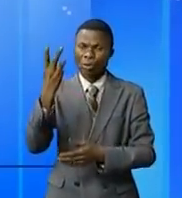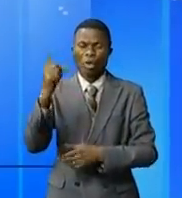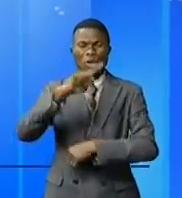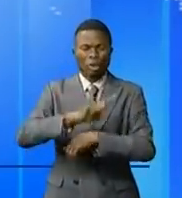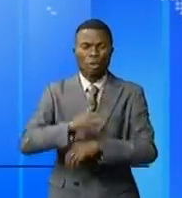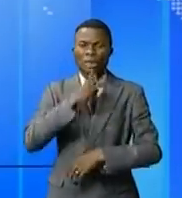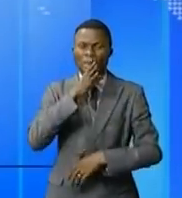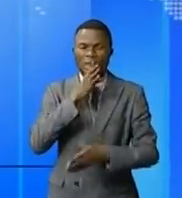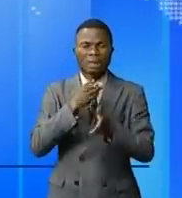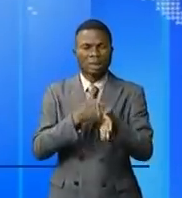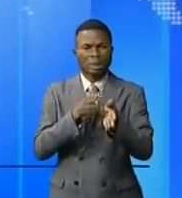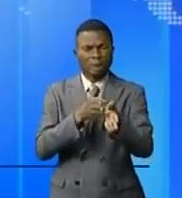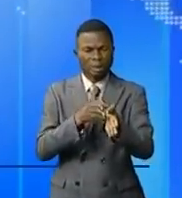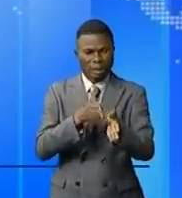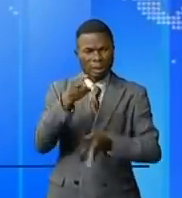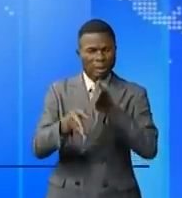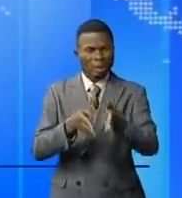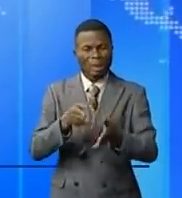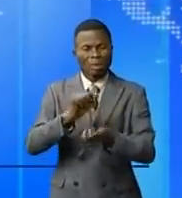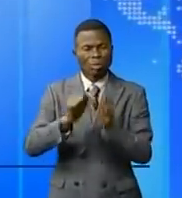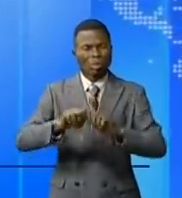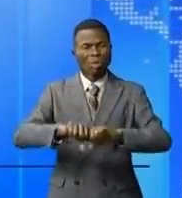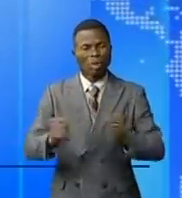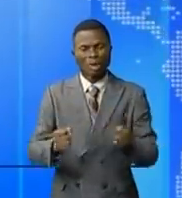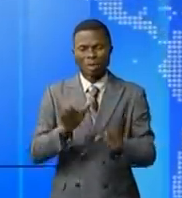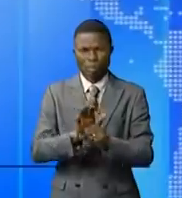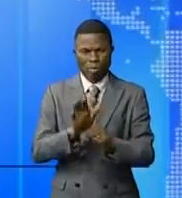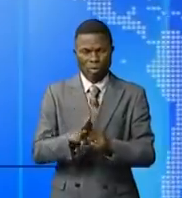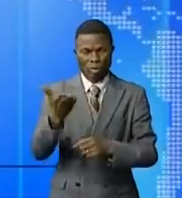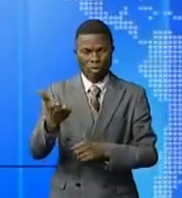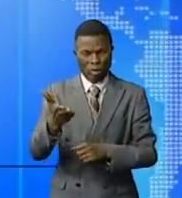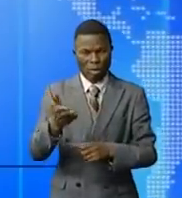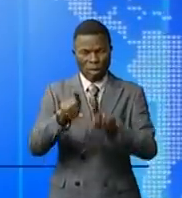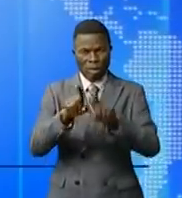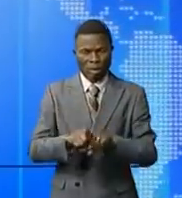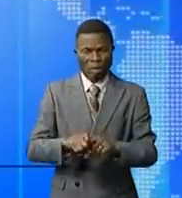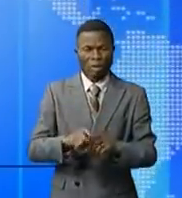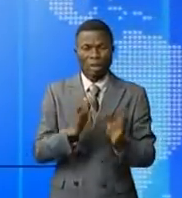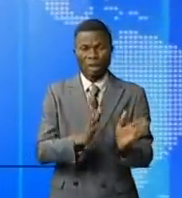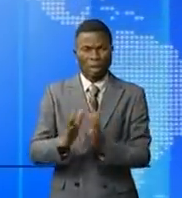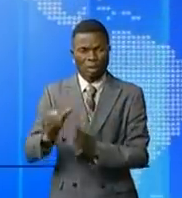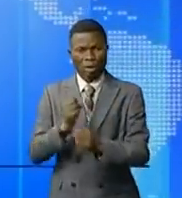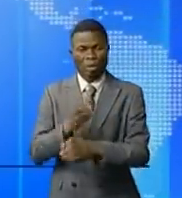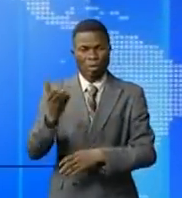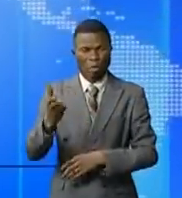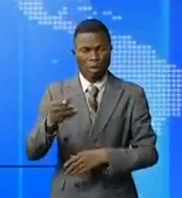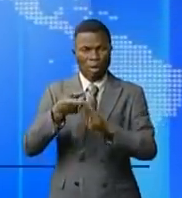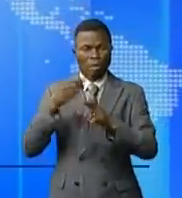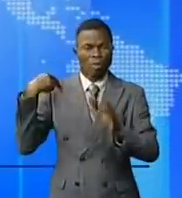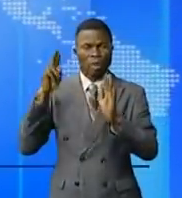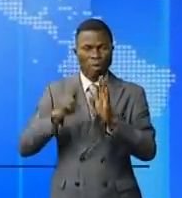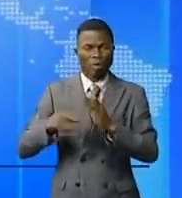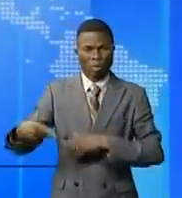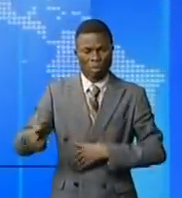plus, sur cette route en état de délabrement très avancé. Des dispositions sont prises par le gouvernorat